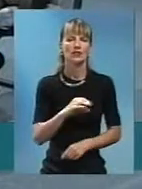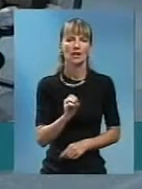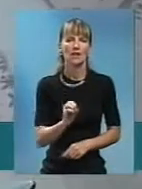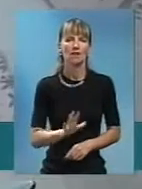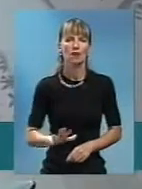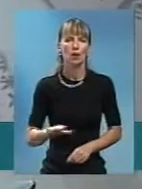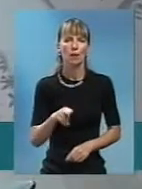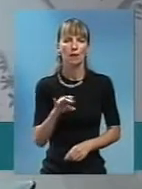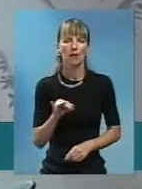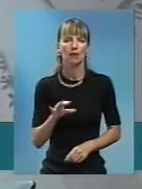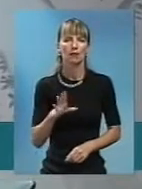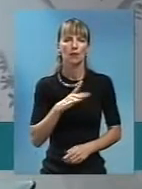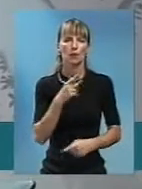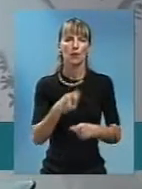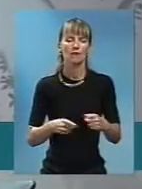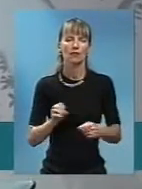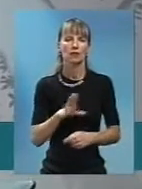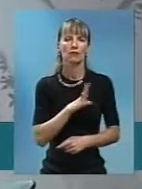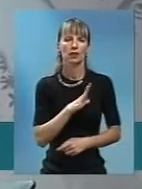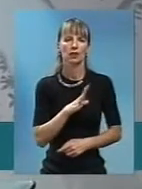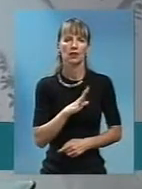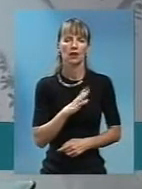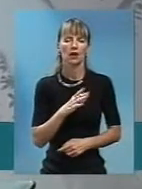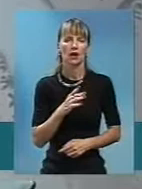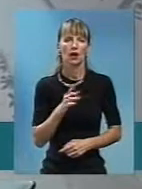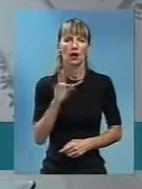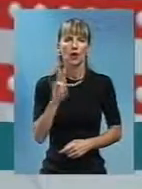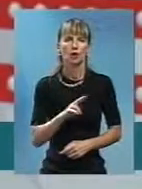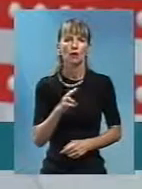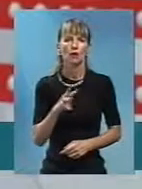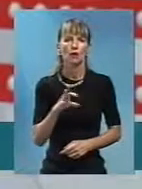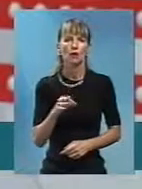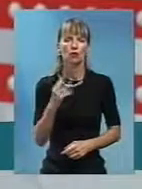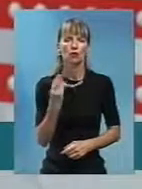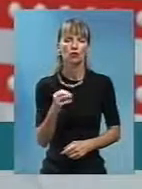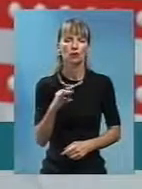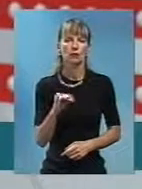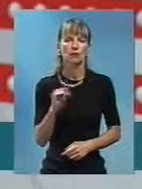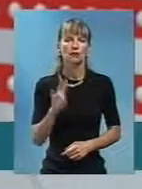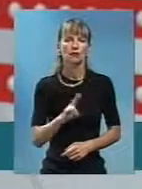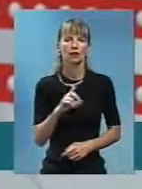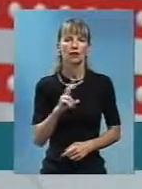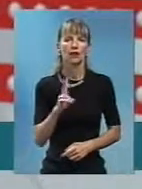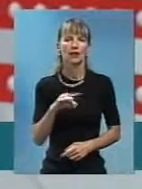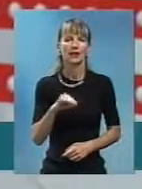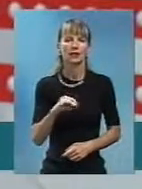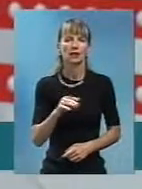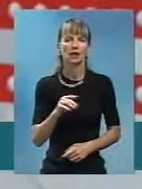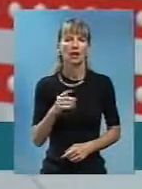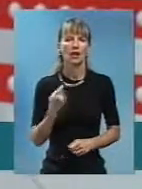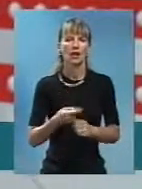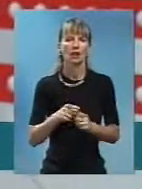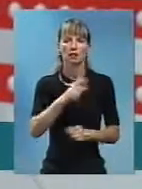Європи, бо половина Європи була охрещена мощами святого Климента. Чехія, Словакія,